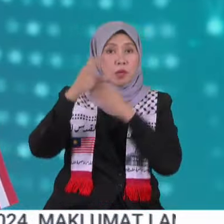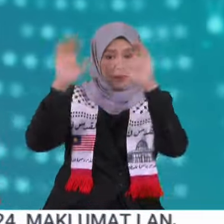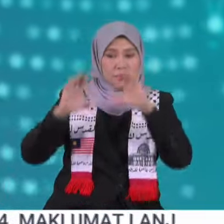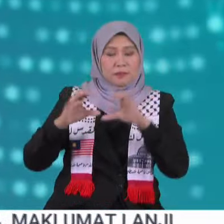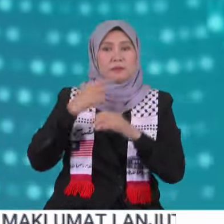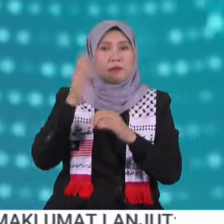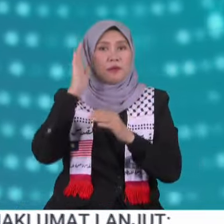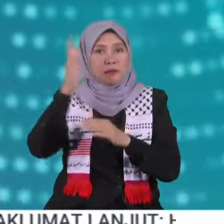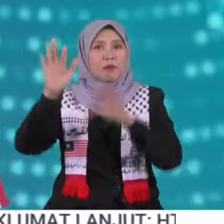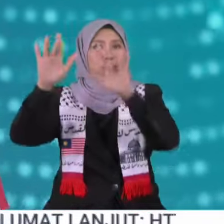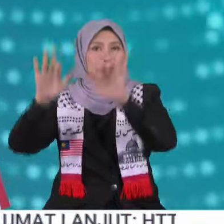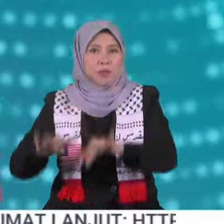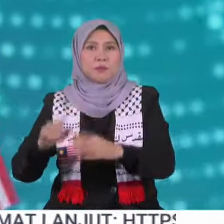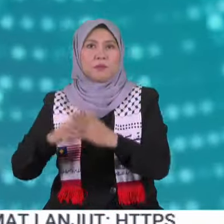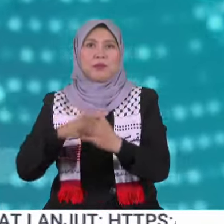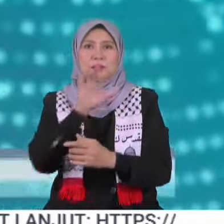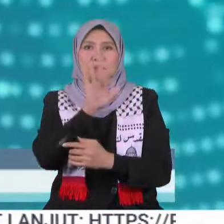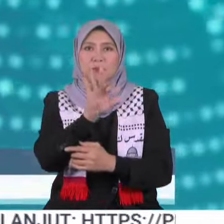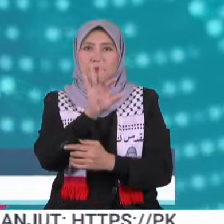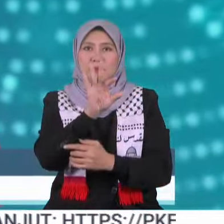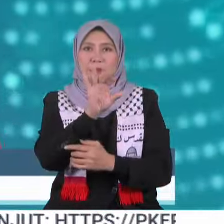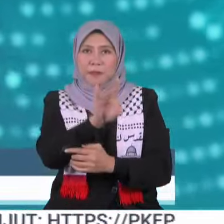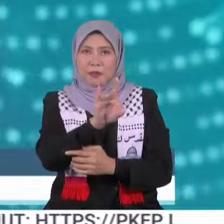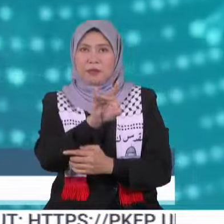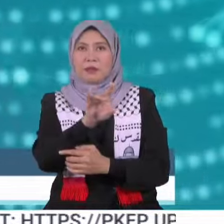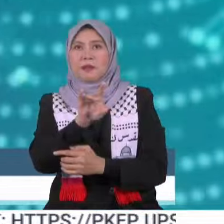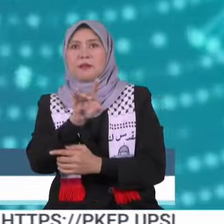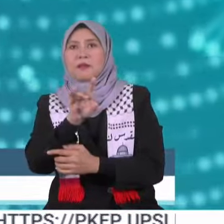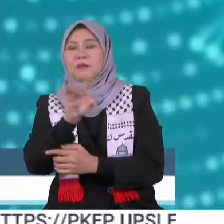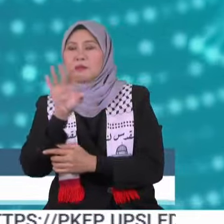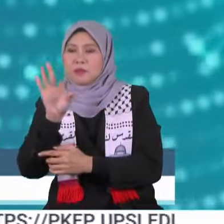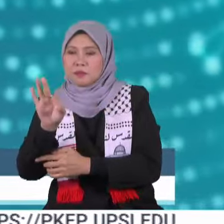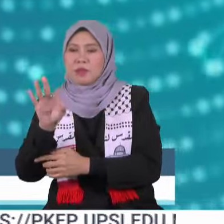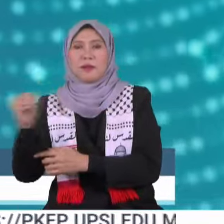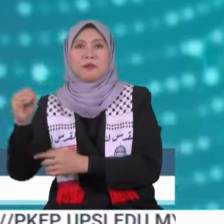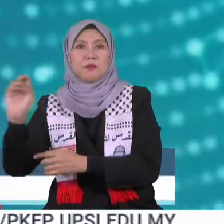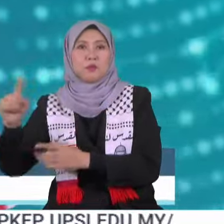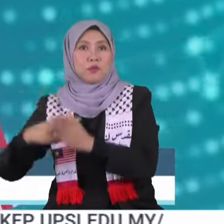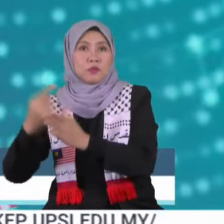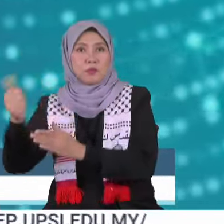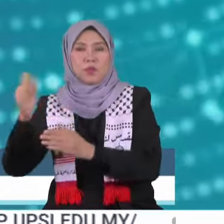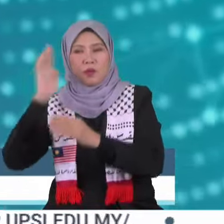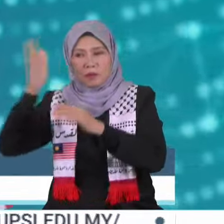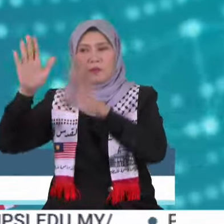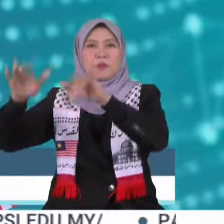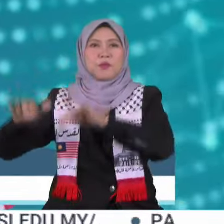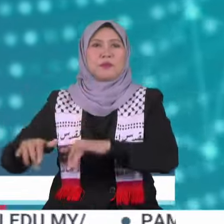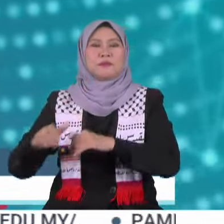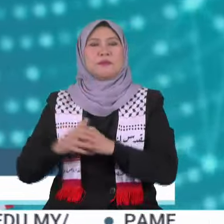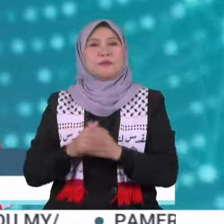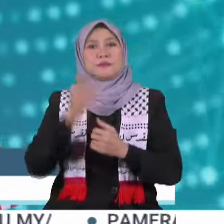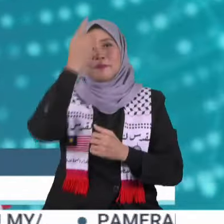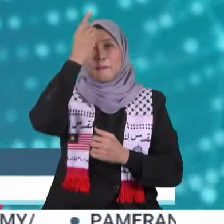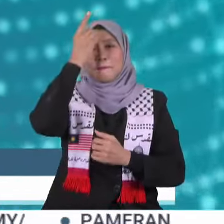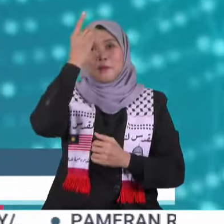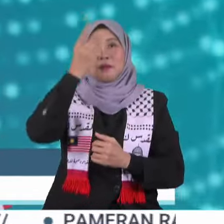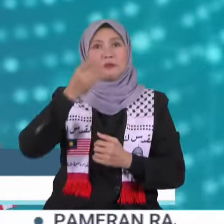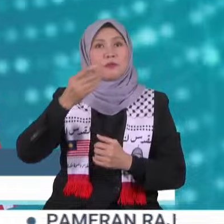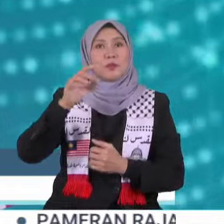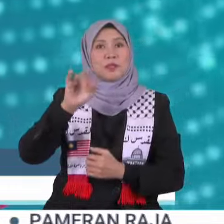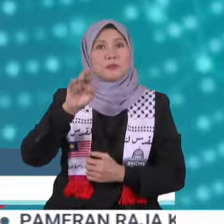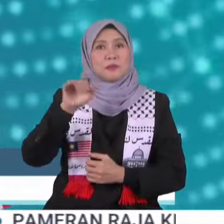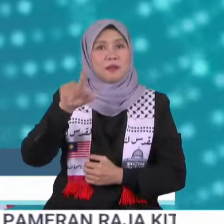akan meningkat pada Ogos, September dan Oktober ini. Pengurusinya Dato' Dr. Ismail Saleh berkata OPA yang dilaksanakan selama 3 hari